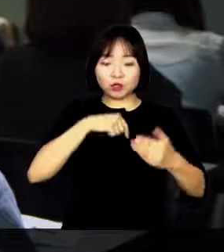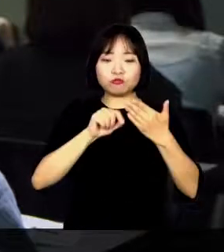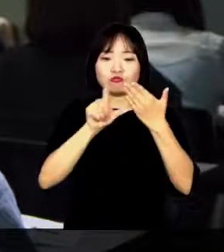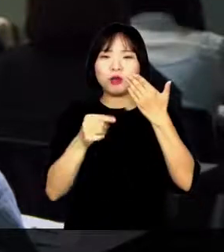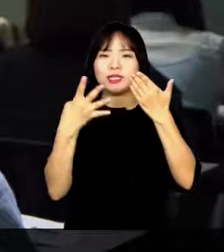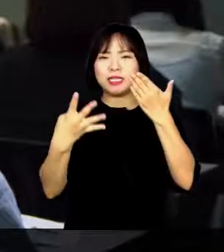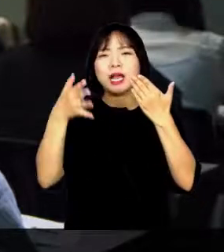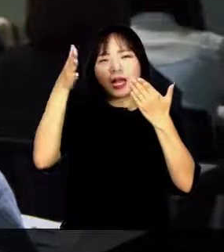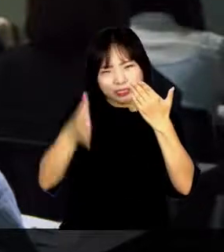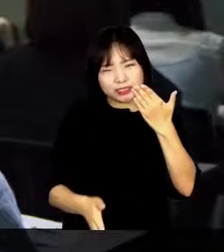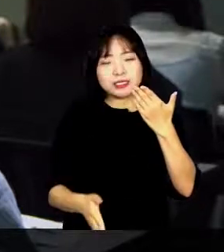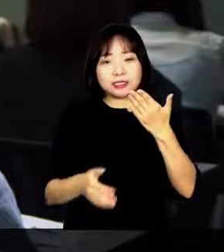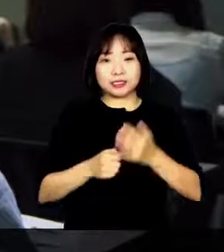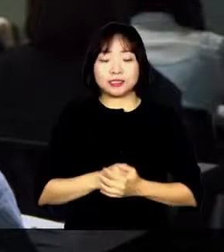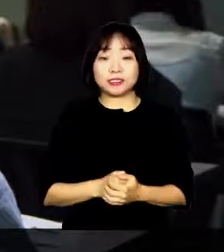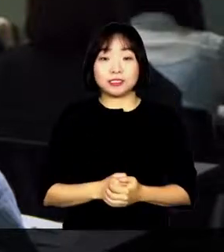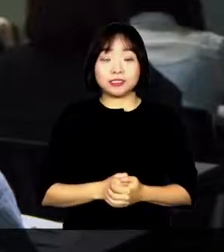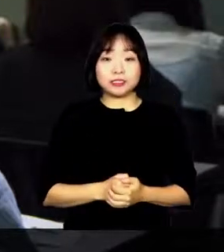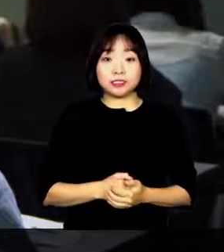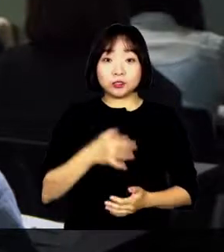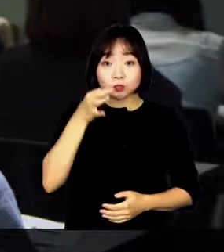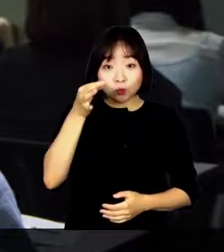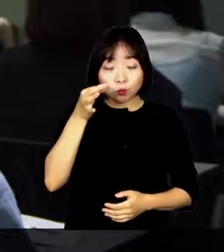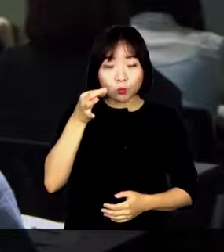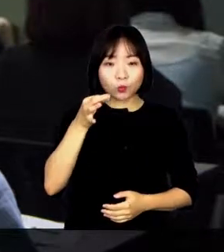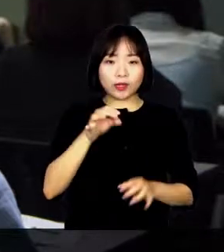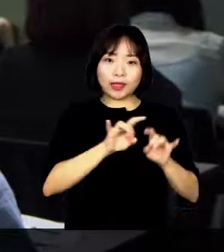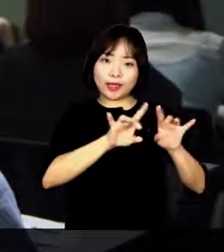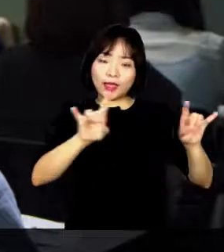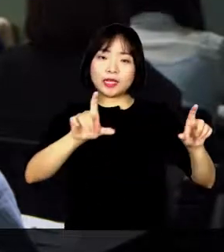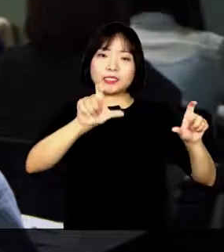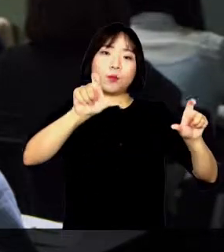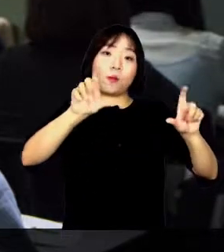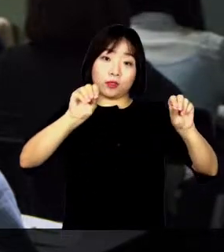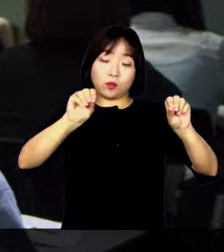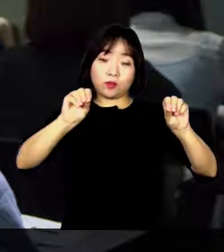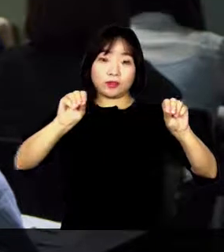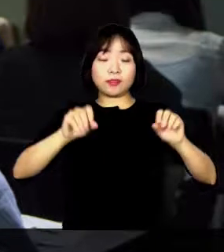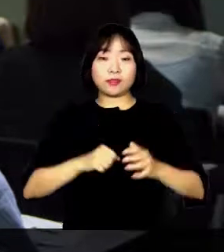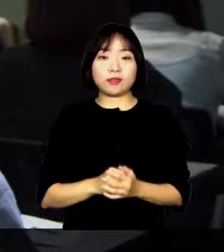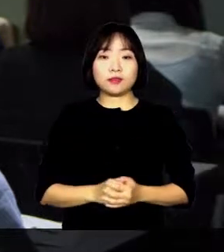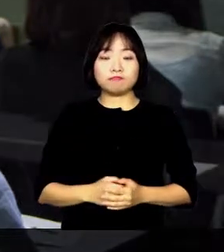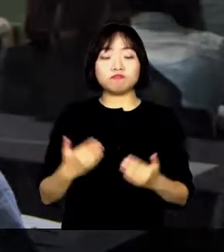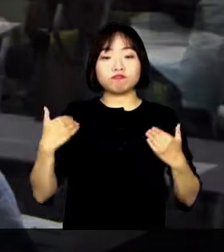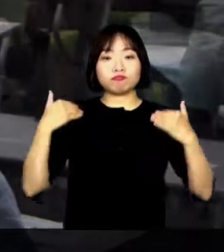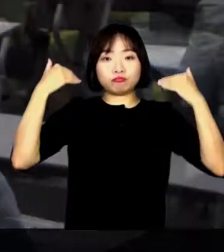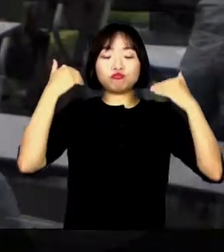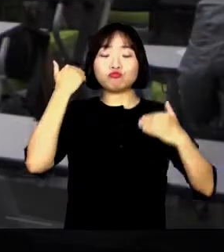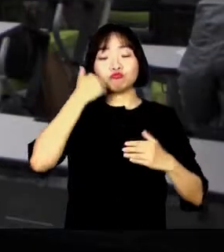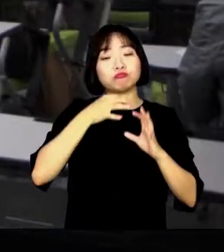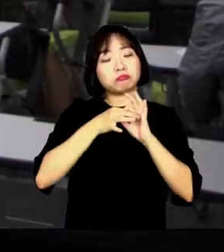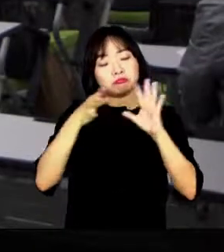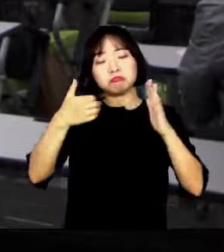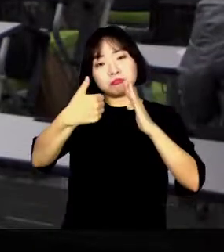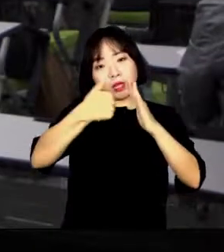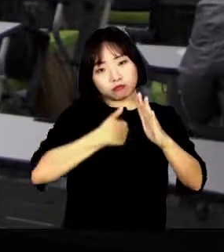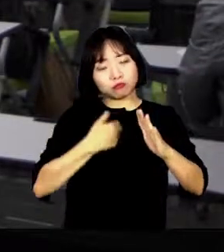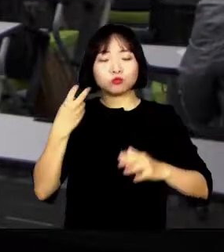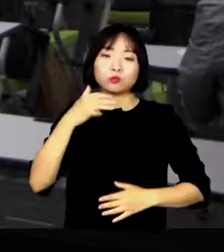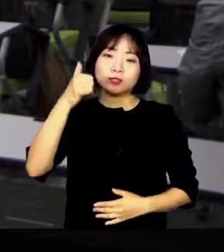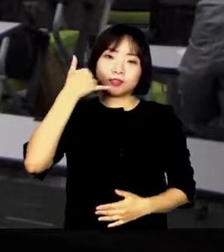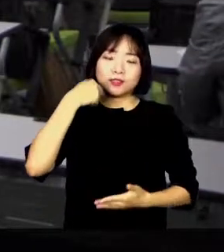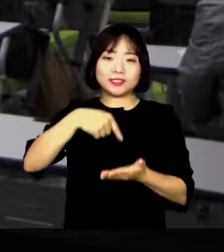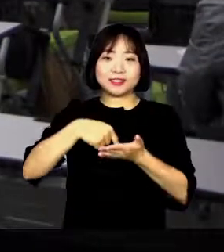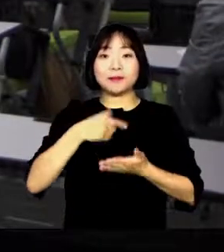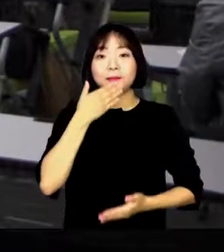9월 4일까지이며 수강료는 강좌별 15만원으로 일반 성인이면 누구나 방문 또는